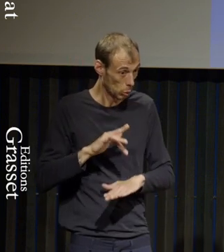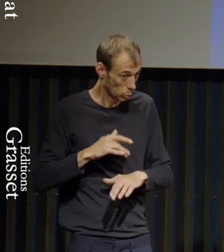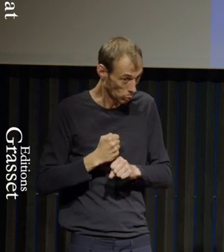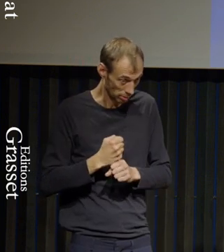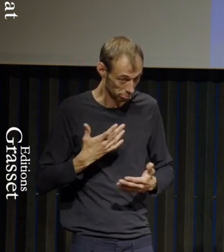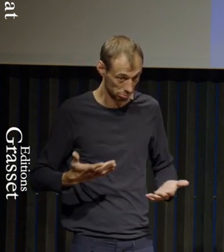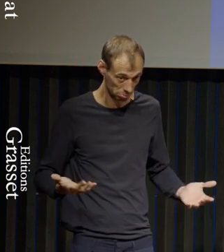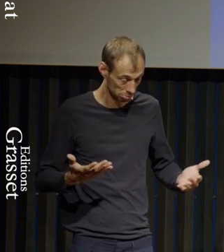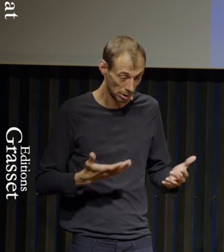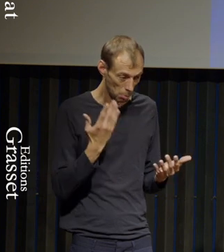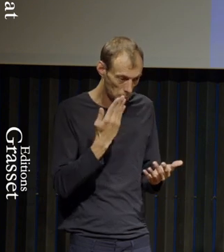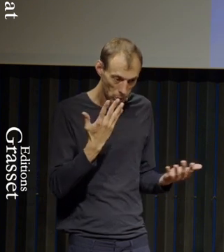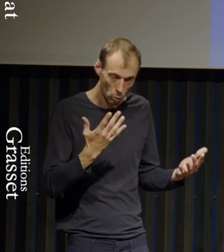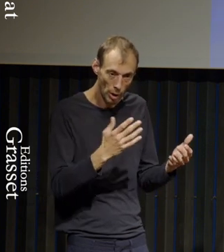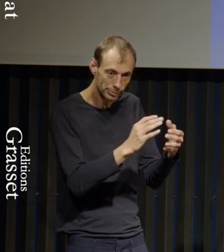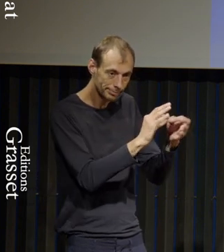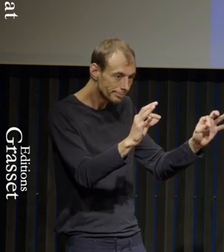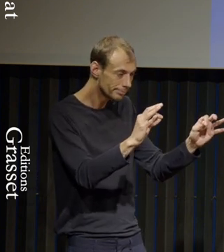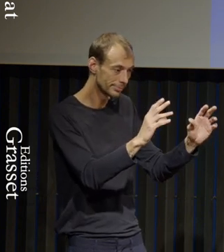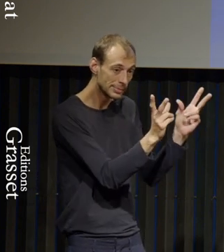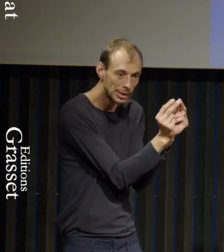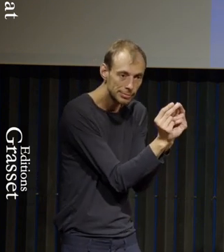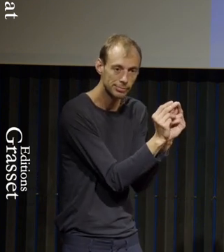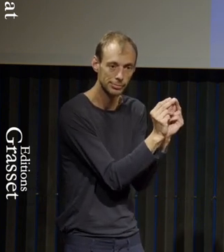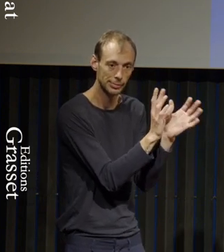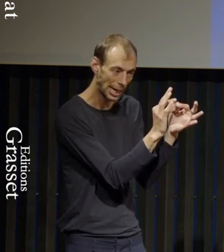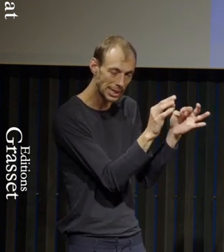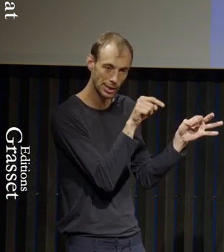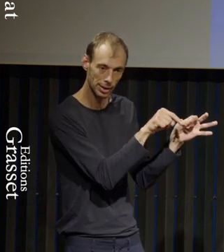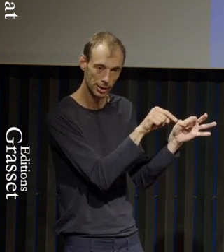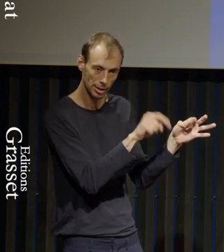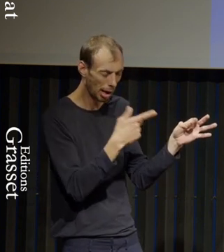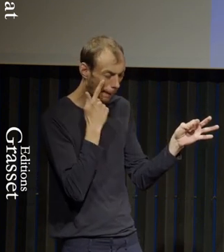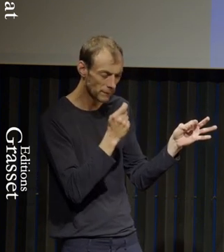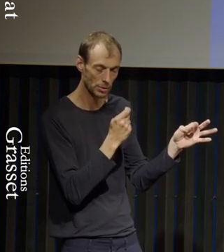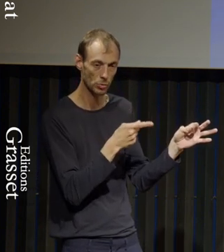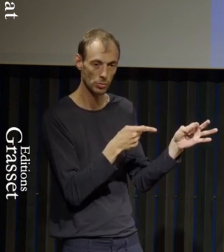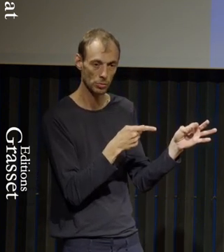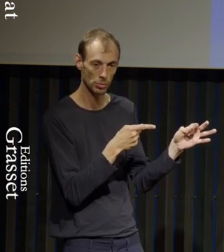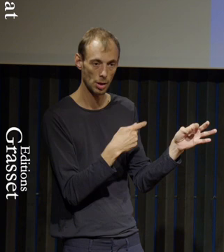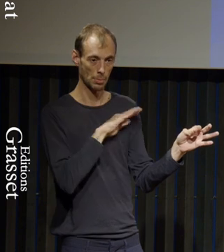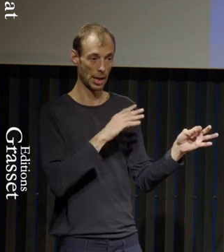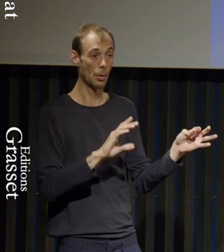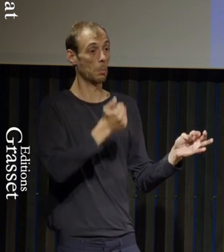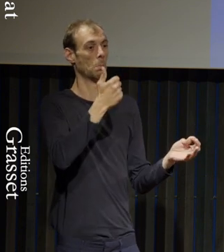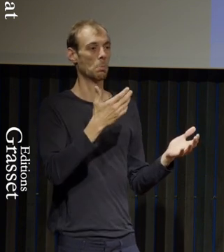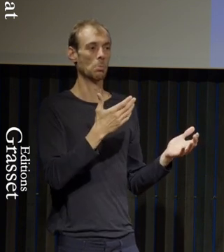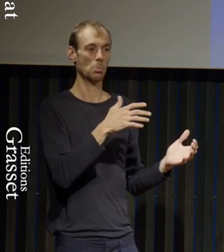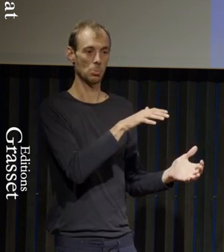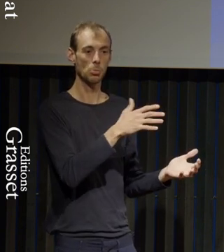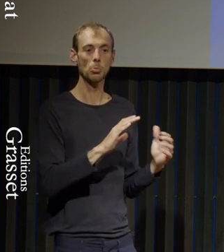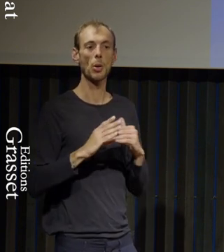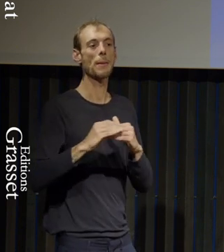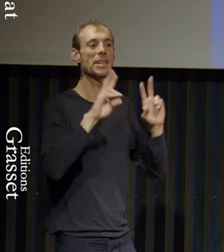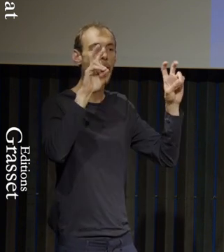récit parce que la matière même de l'exercice de la psychiatrie, c'est ce qu'un patient raconte. Et si on n'a pas ce